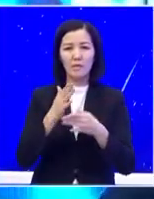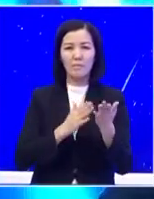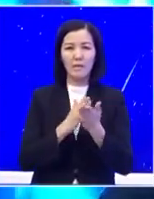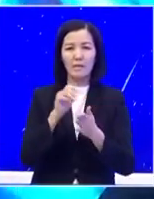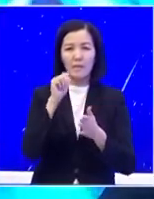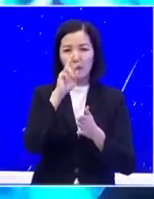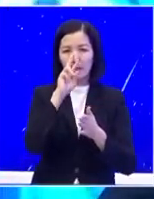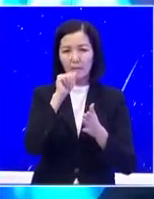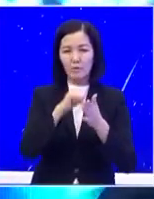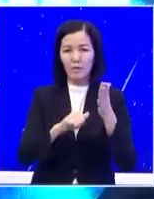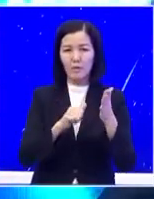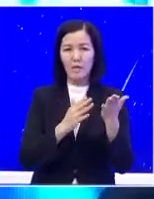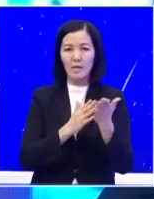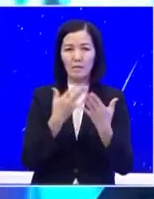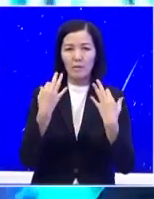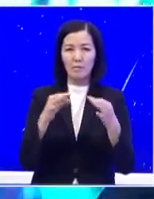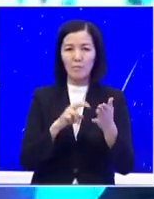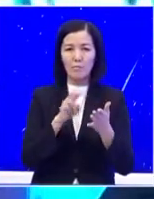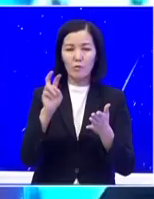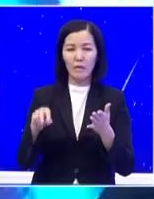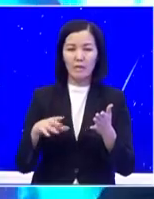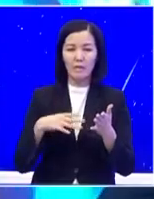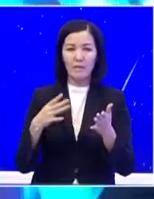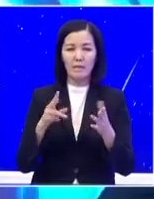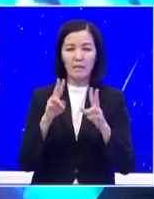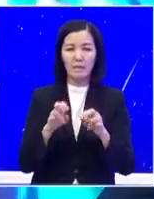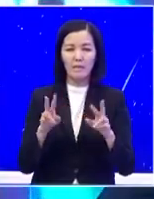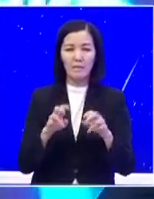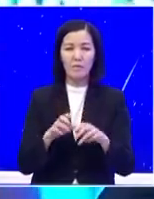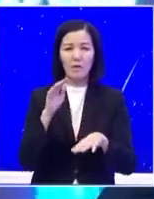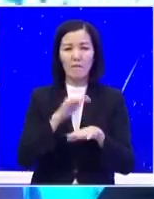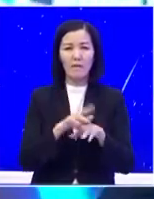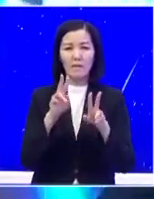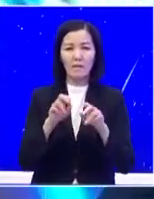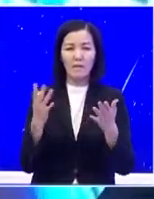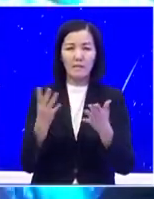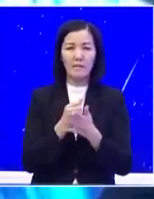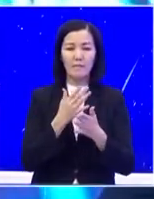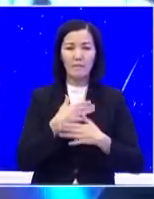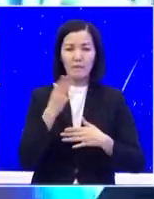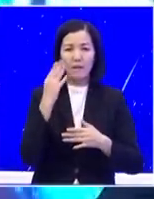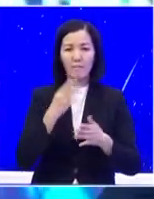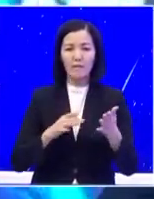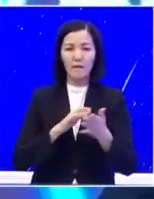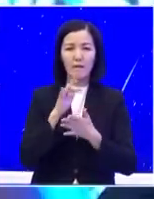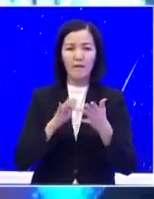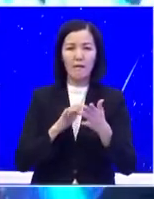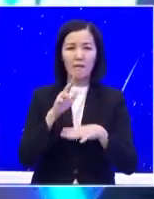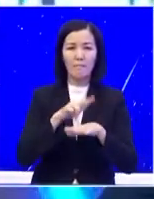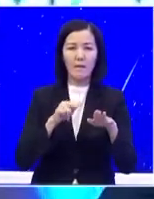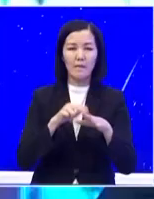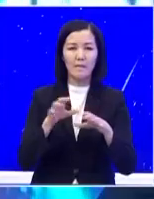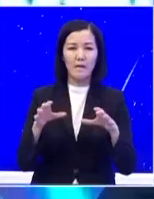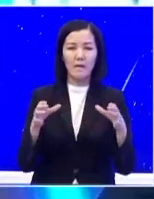кемшіліктерге жол берген үшін қызметінен босатылғанын жарияладық. Бұған қоса тексеру барысында фактілер анықталды. Бізде Алматы қалалық полиция департаменті